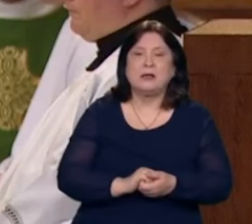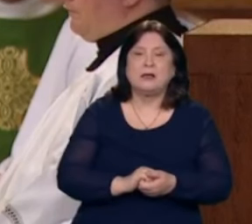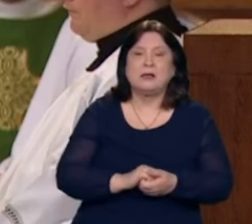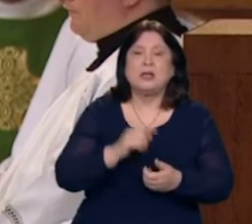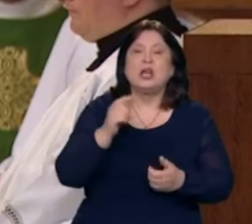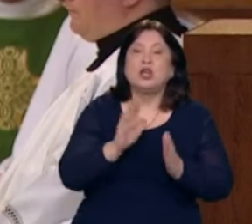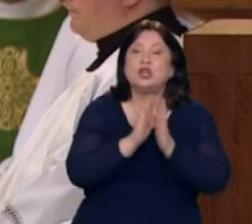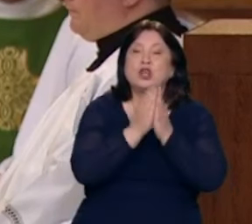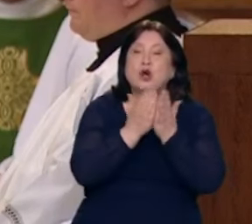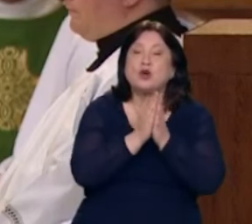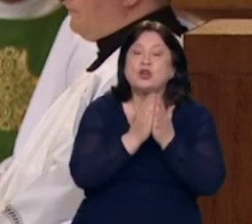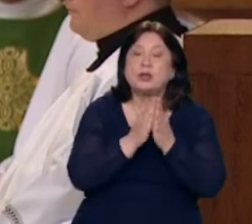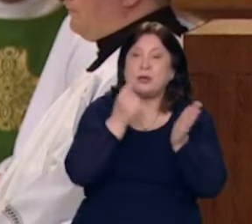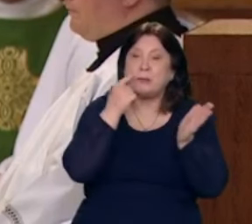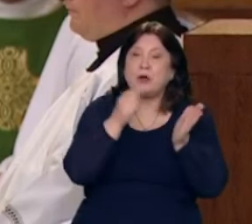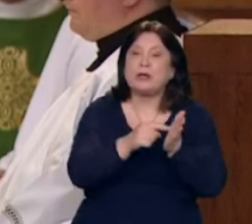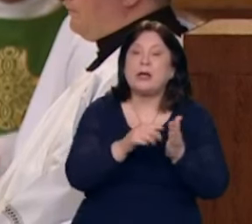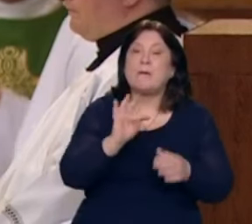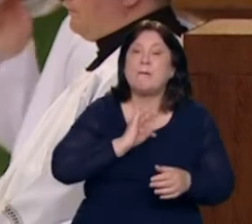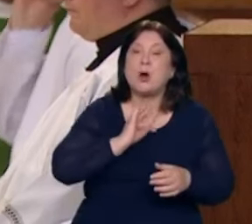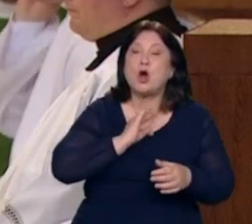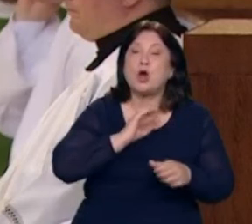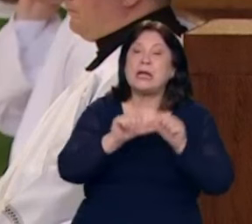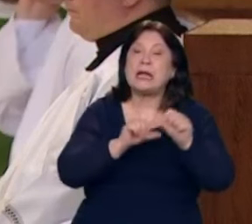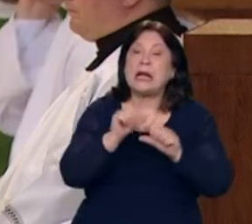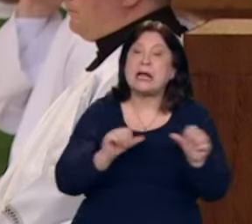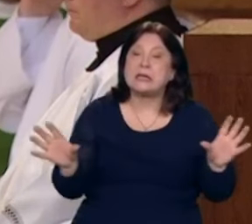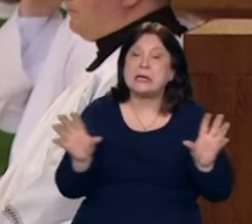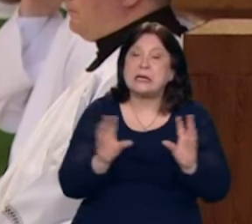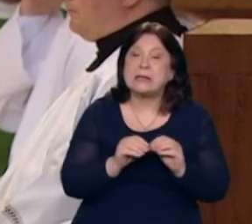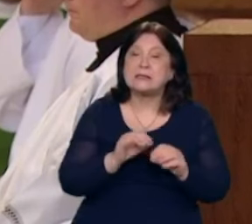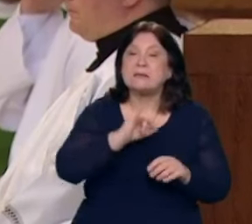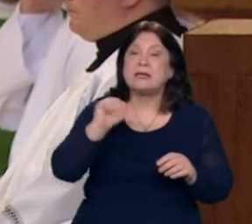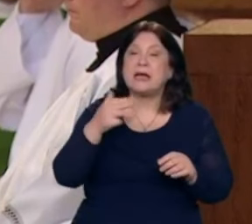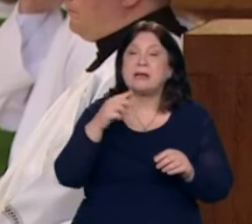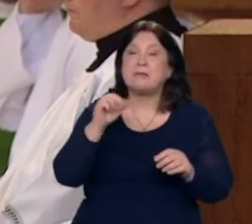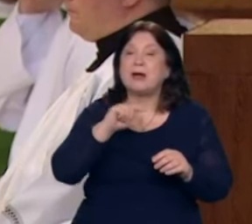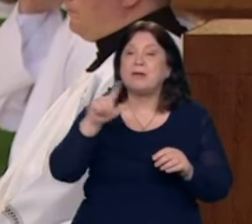w książce moje lata z Janem Pawłem